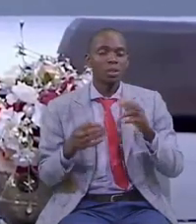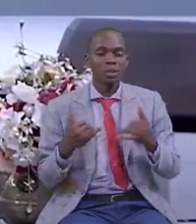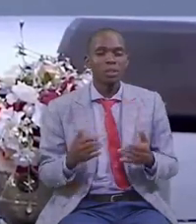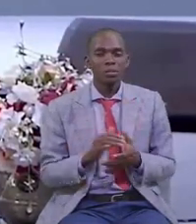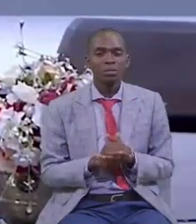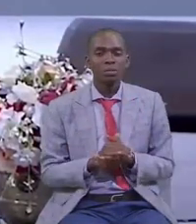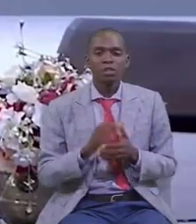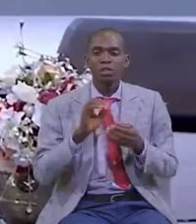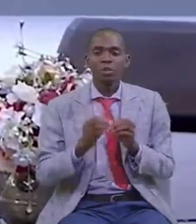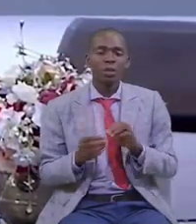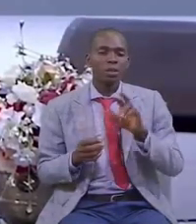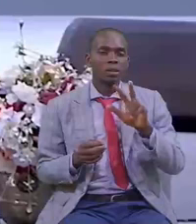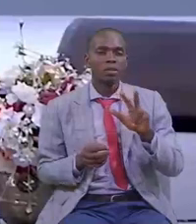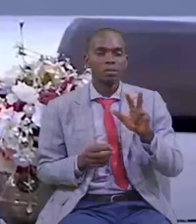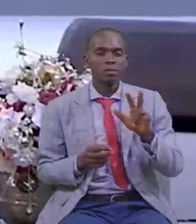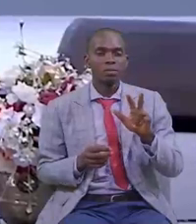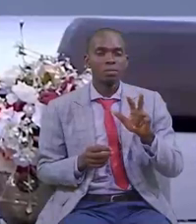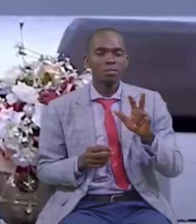point maintenant.